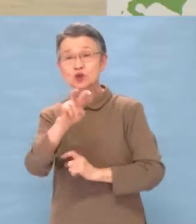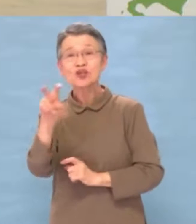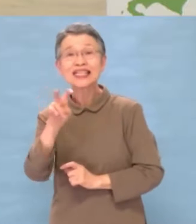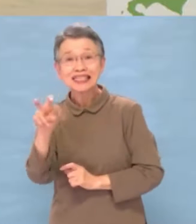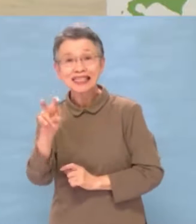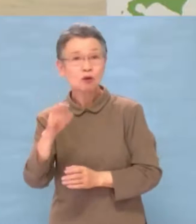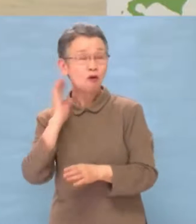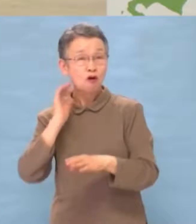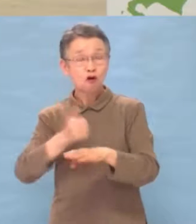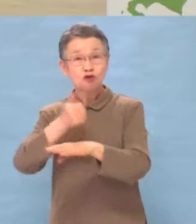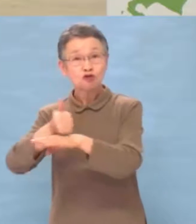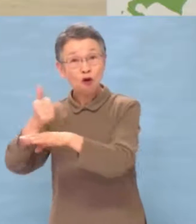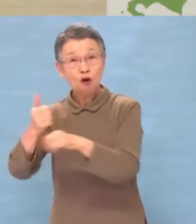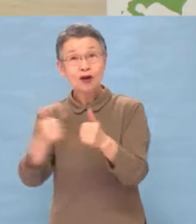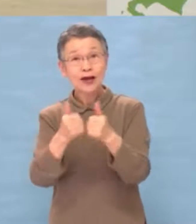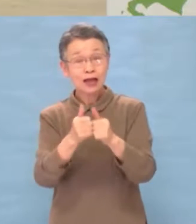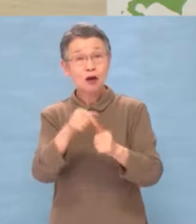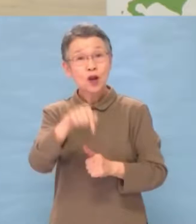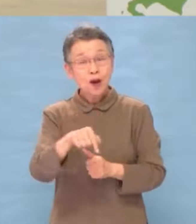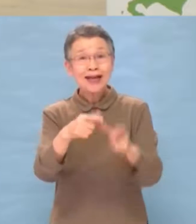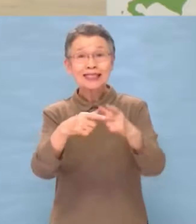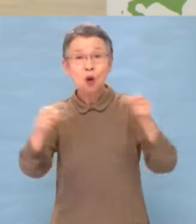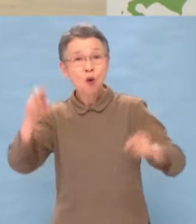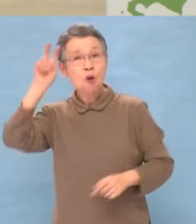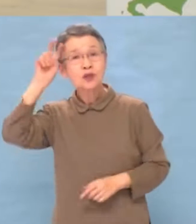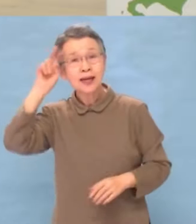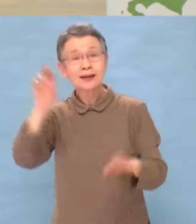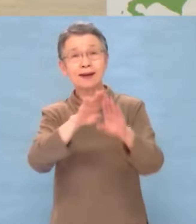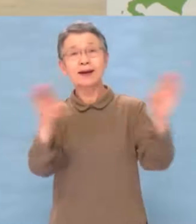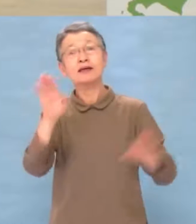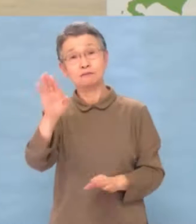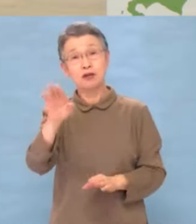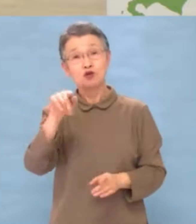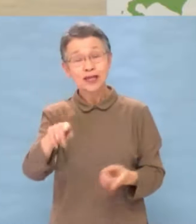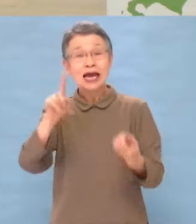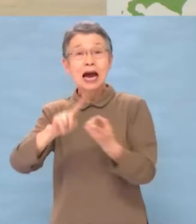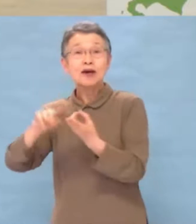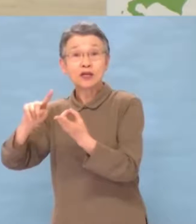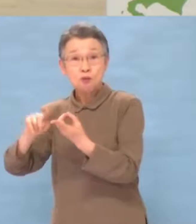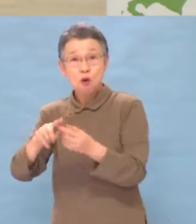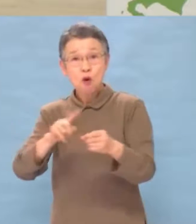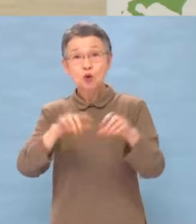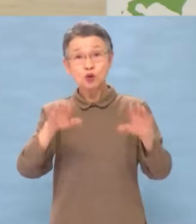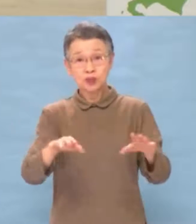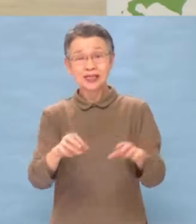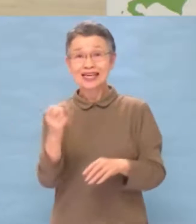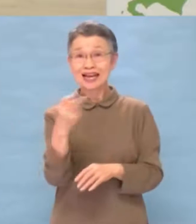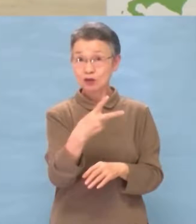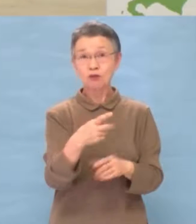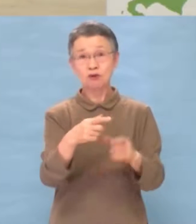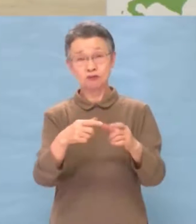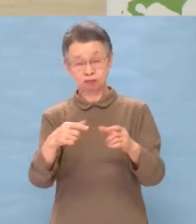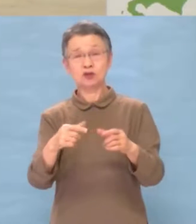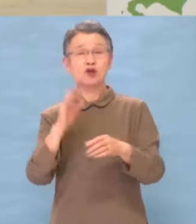の首脳会合、これは大阪と日本でございますので、それに合わせても今年再度の日